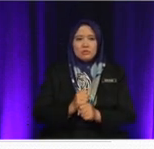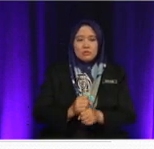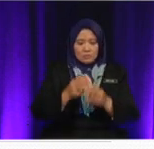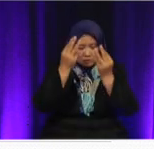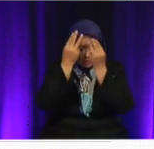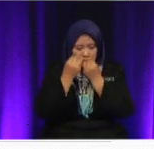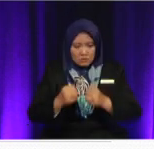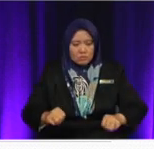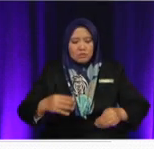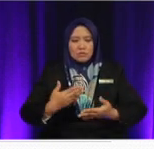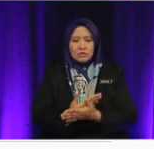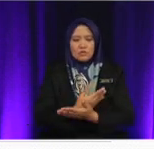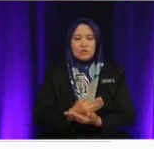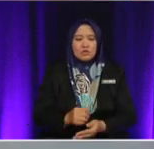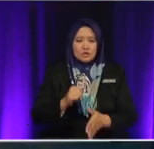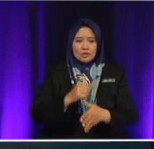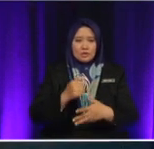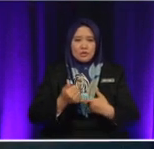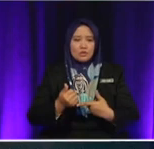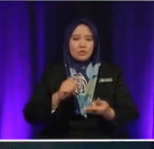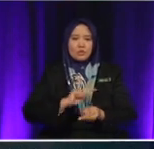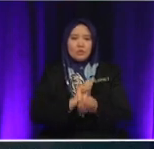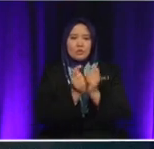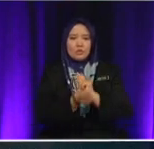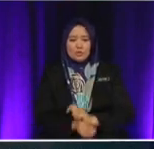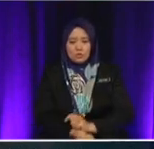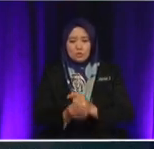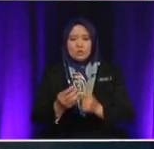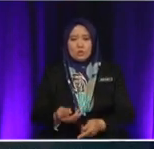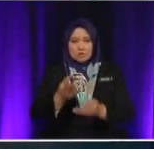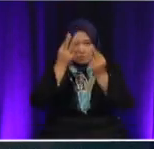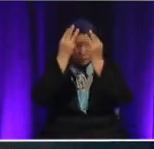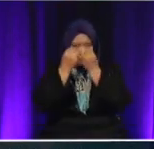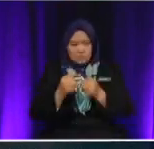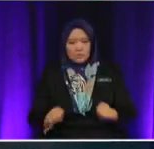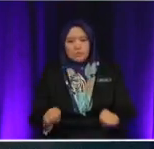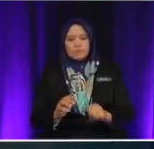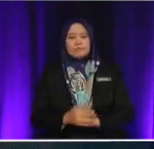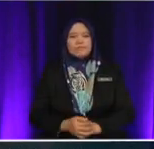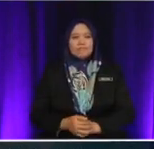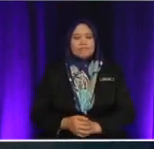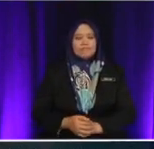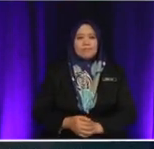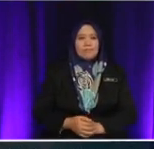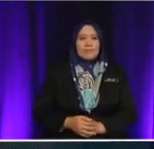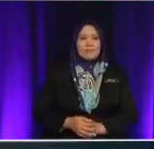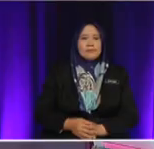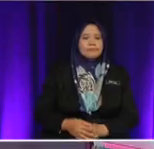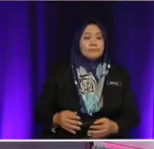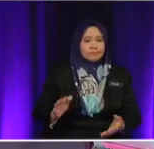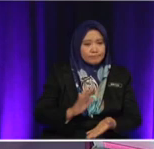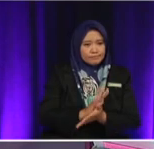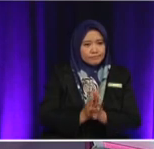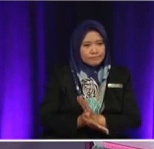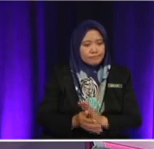maklumat. Okey. Ada lagi? Dah. Selesai Zulaika. Okey. Jadi ingat ada dua